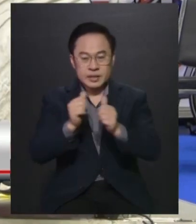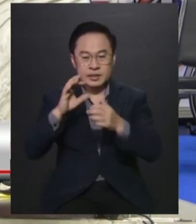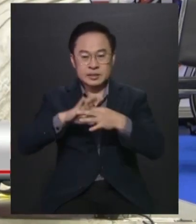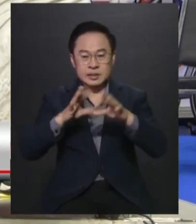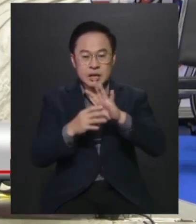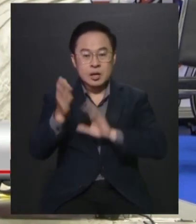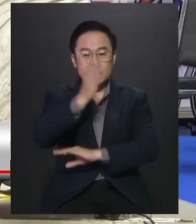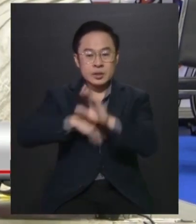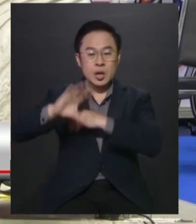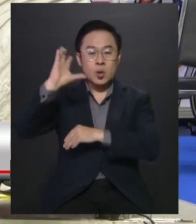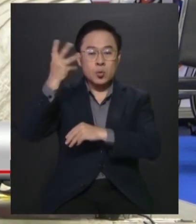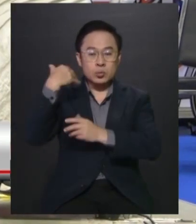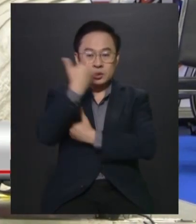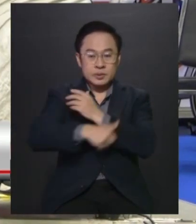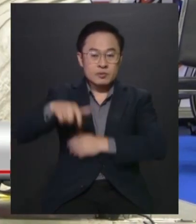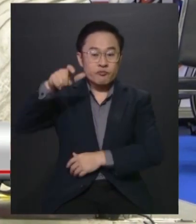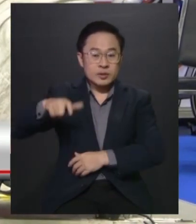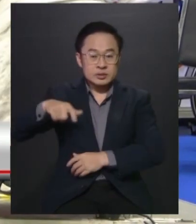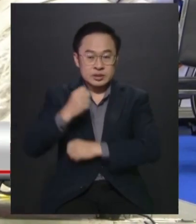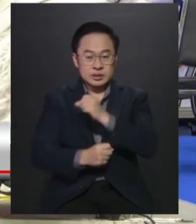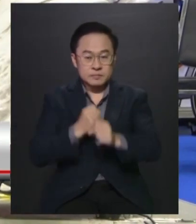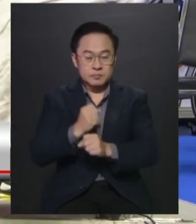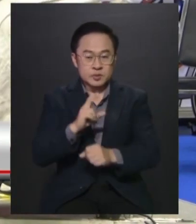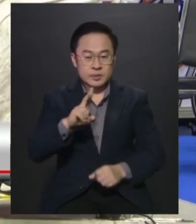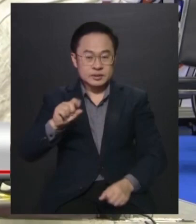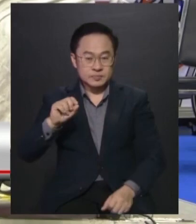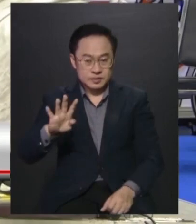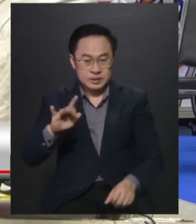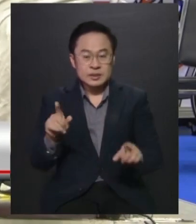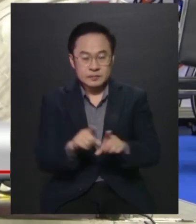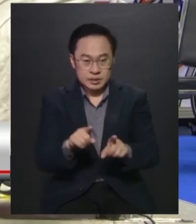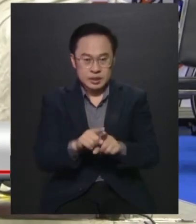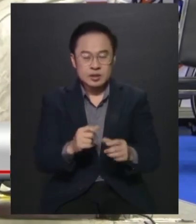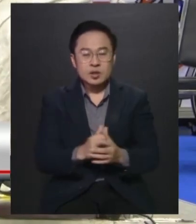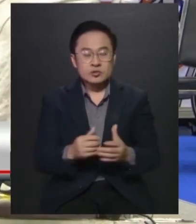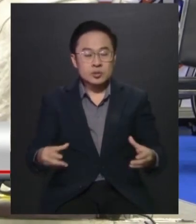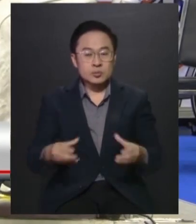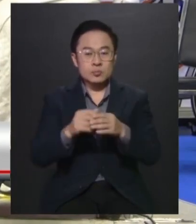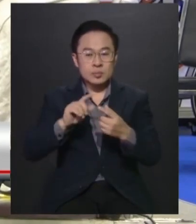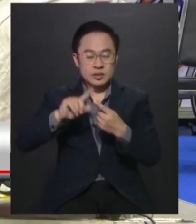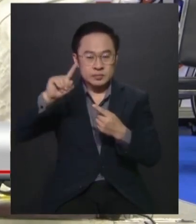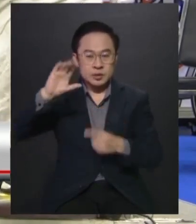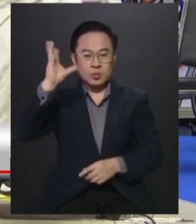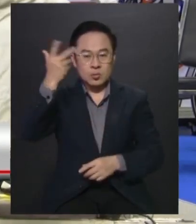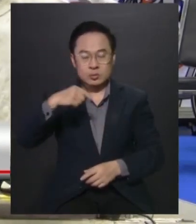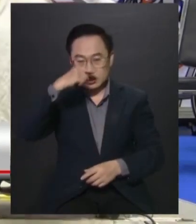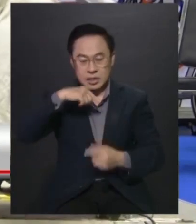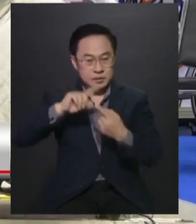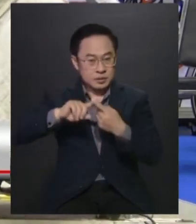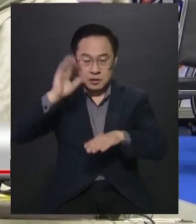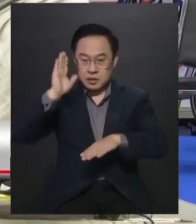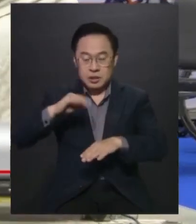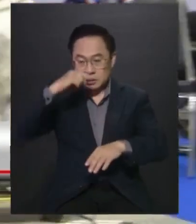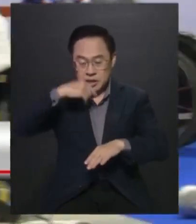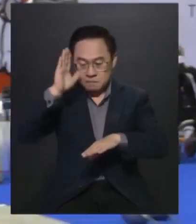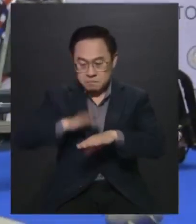ก2024ที่ปารีสประเทศฝรั่งเศสในประเภทดาบเอเป้นะครับด้วยการอยู่แรงอันดับที่1ของโลกในขณะนี้ครับ